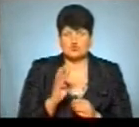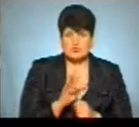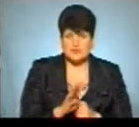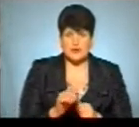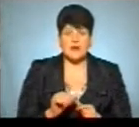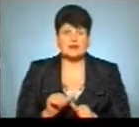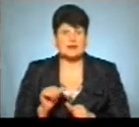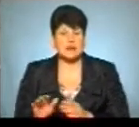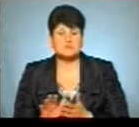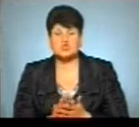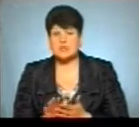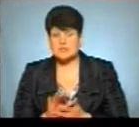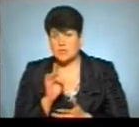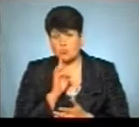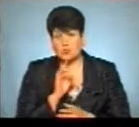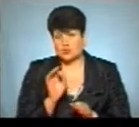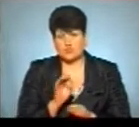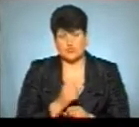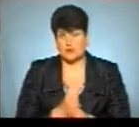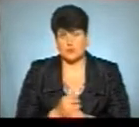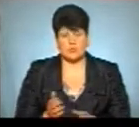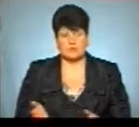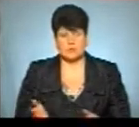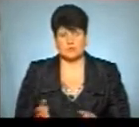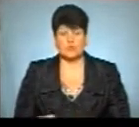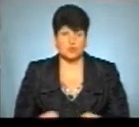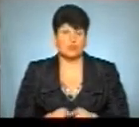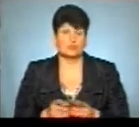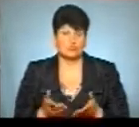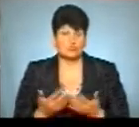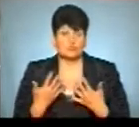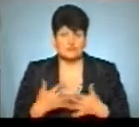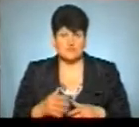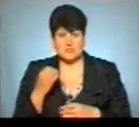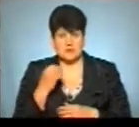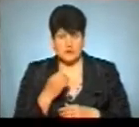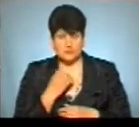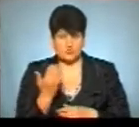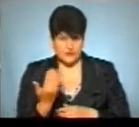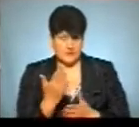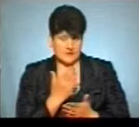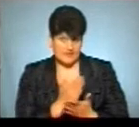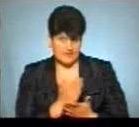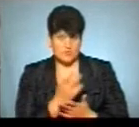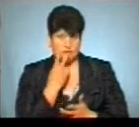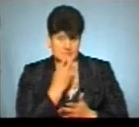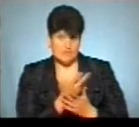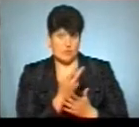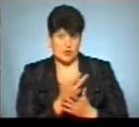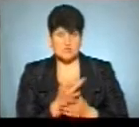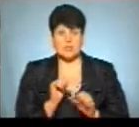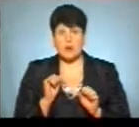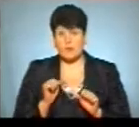чистки, поки що нічого не робиться. І тому ми вже дуже дякуємо, що ви є, що ви це покажете.